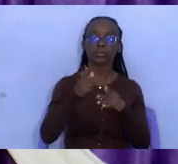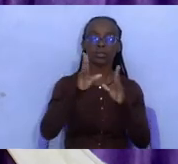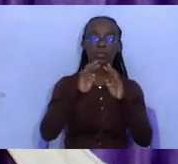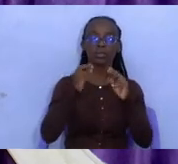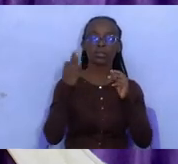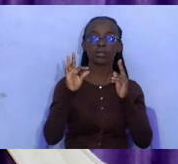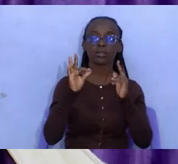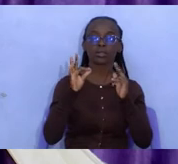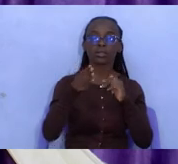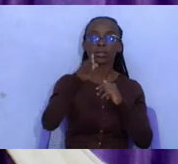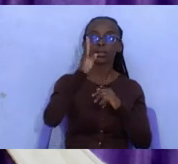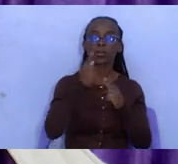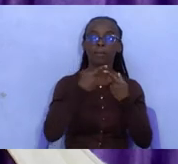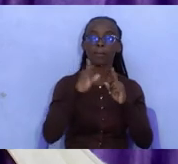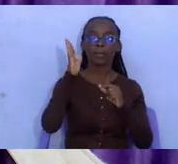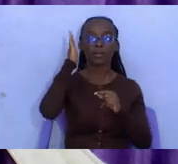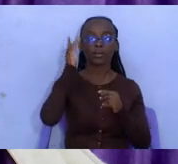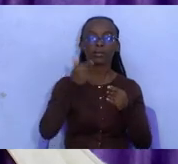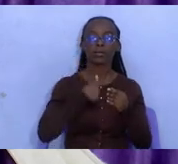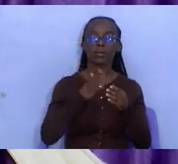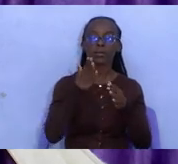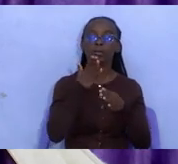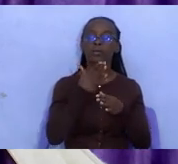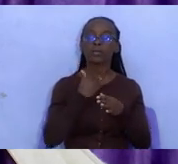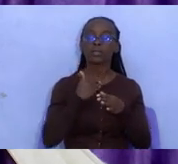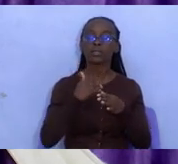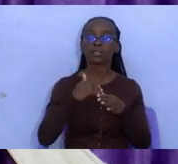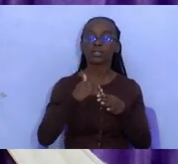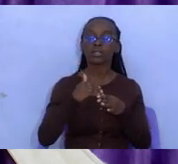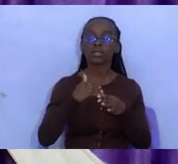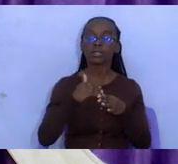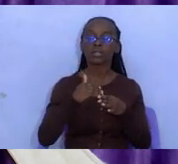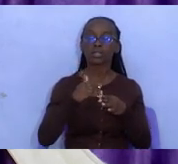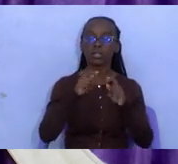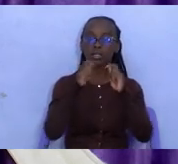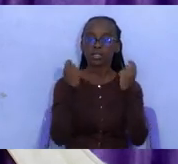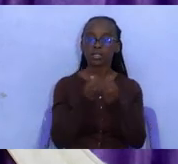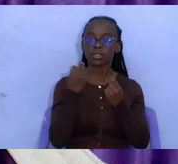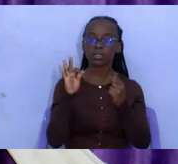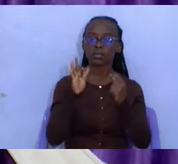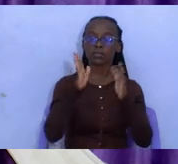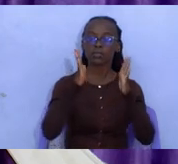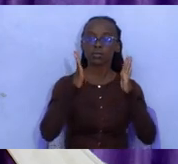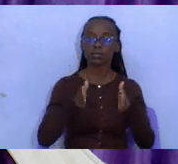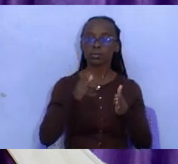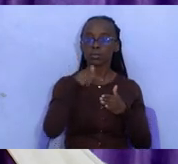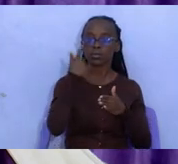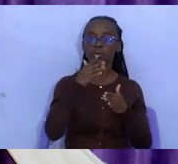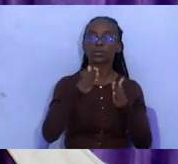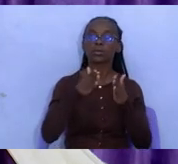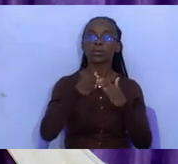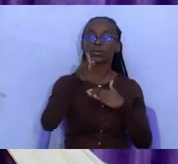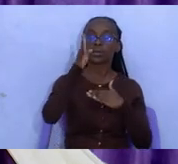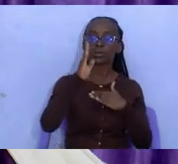lakini akajua ninahitaji aina ya mtu ambaye Mungu amempeana katika